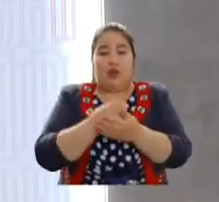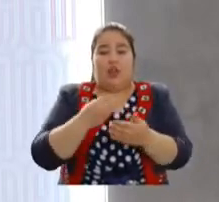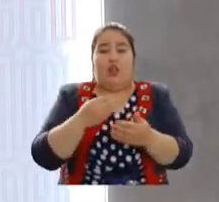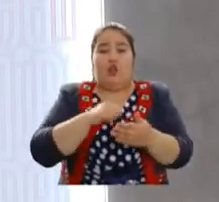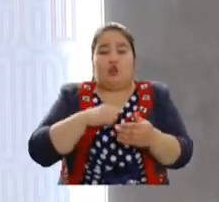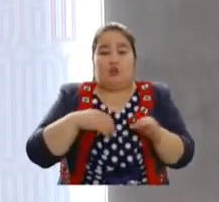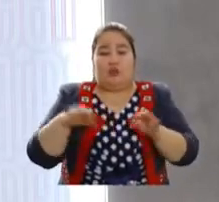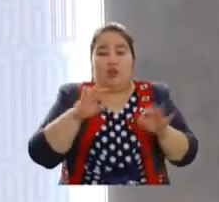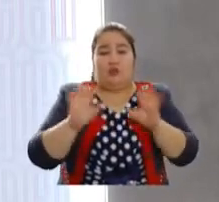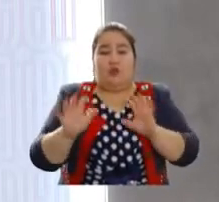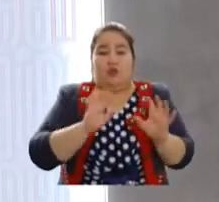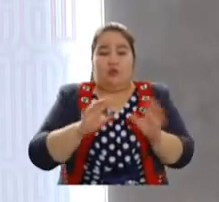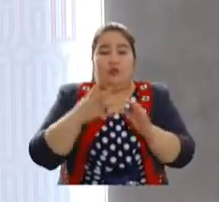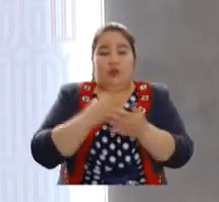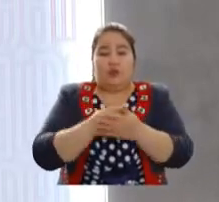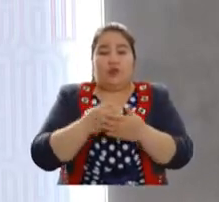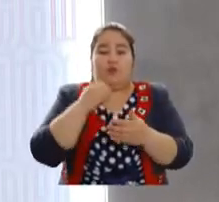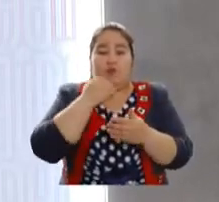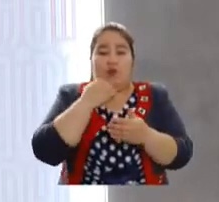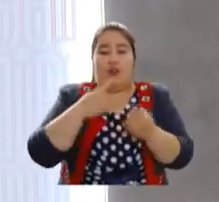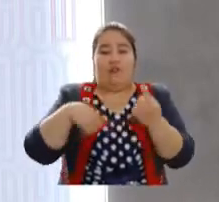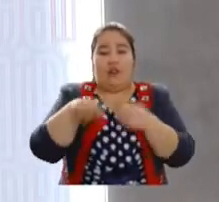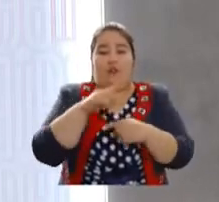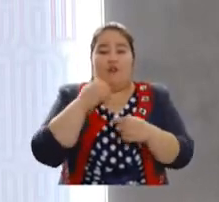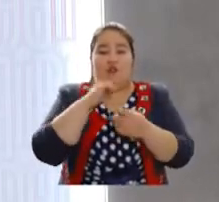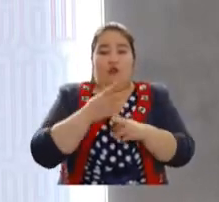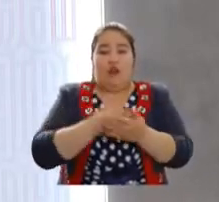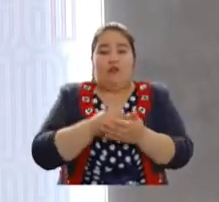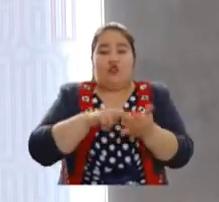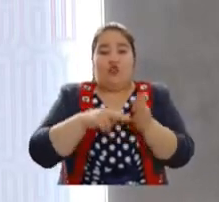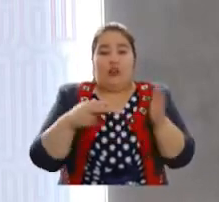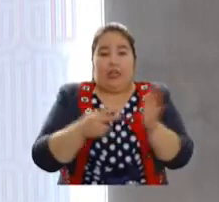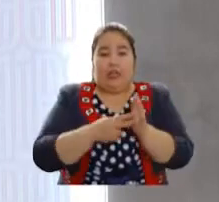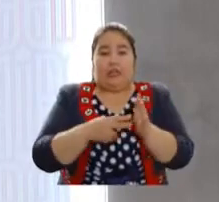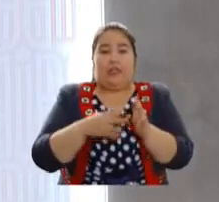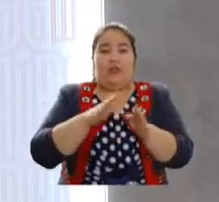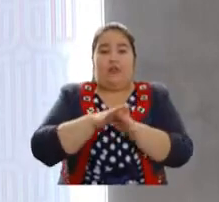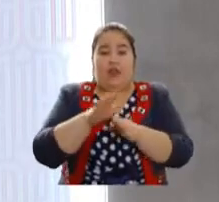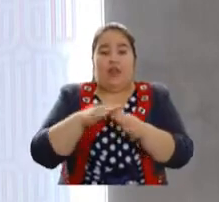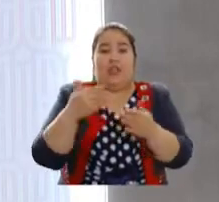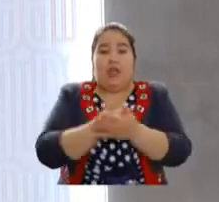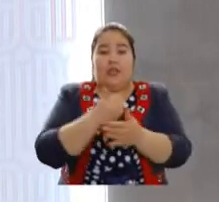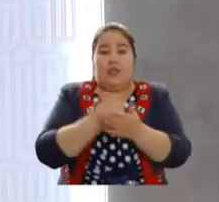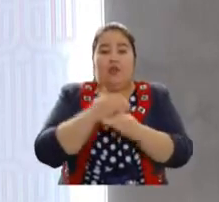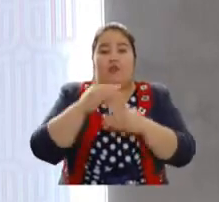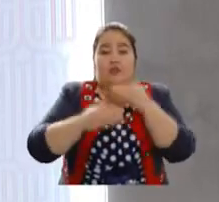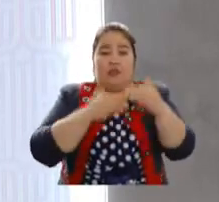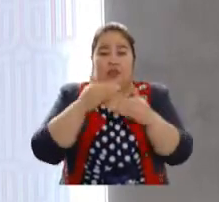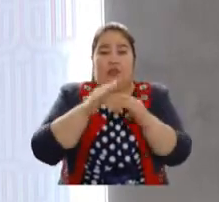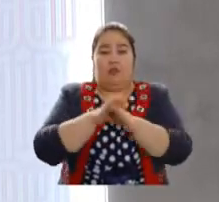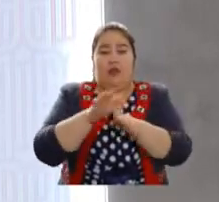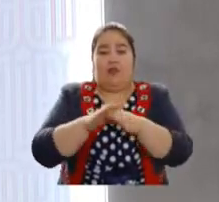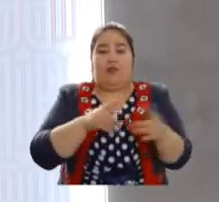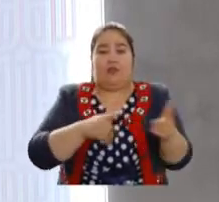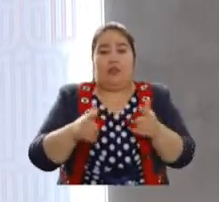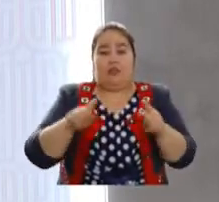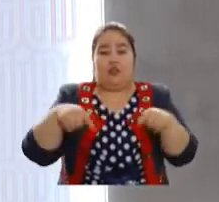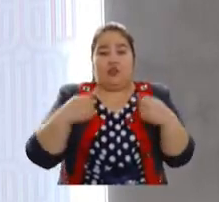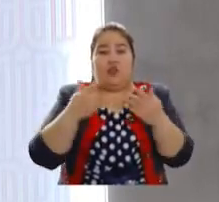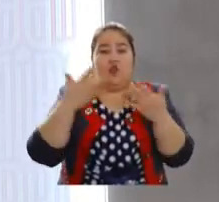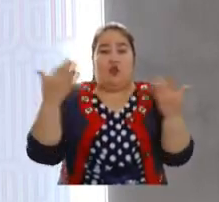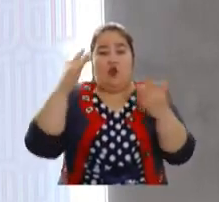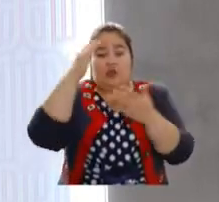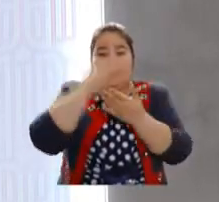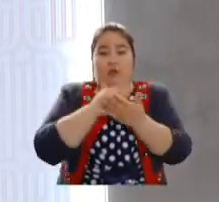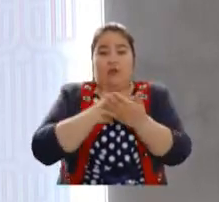subyektlarini qo'llab-quvvatlashning moliyaviy va nomoliyaviy choralarini, yangi vositalar va axborot tizimlarini yaratish, yuqori samara